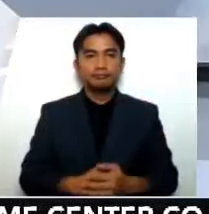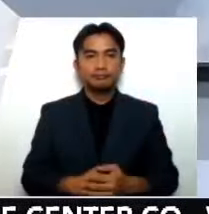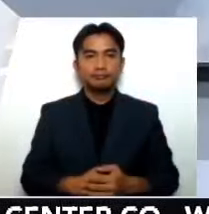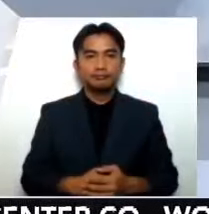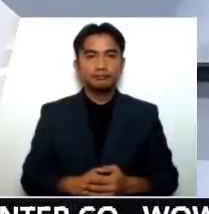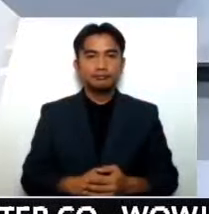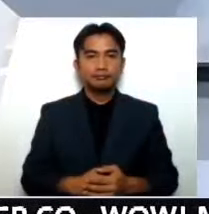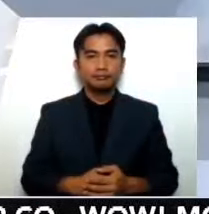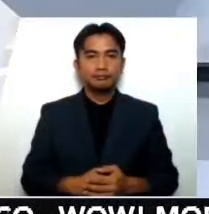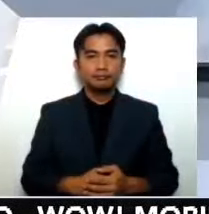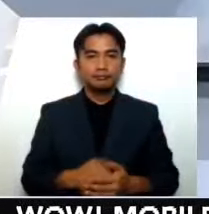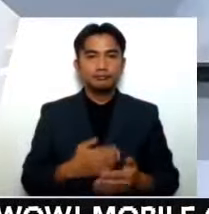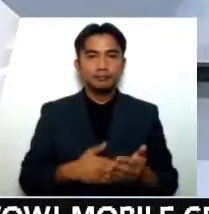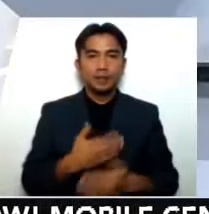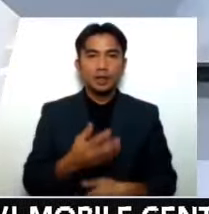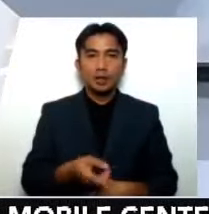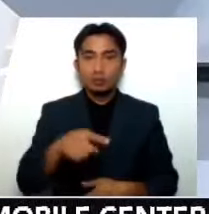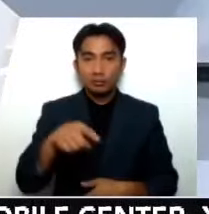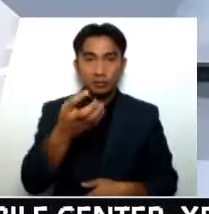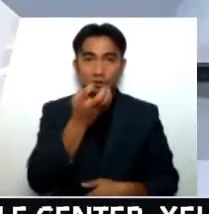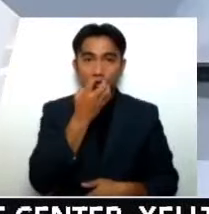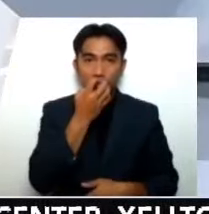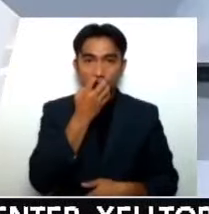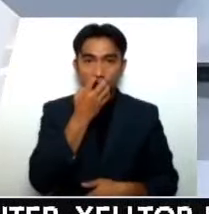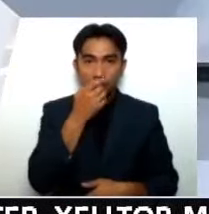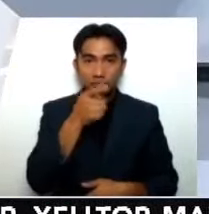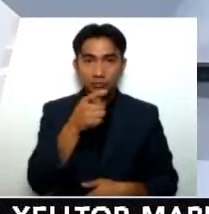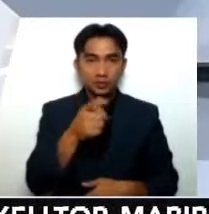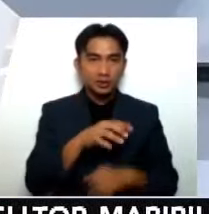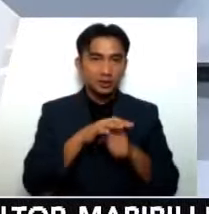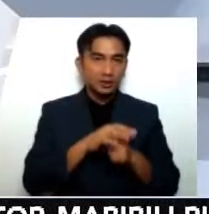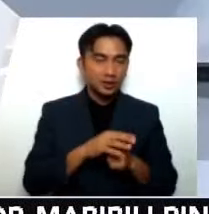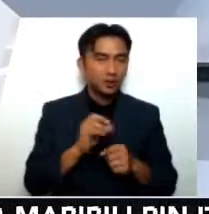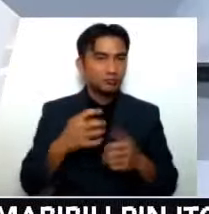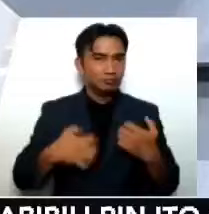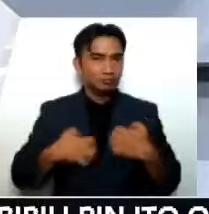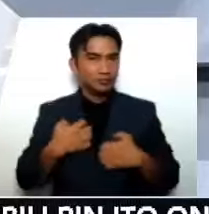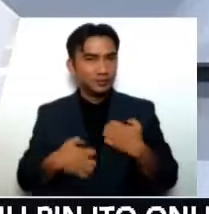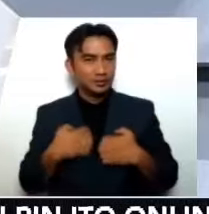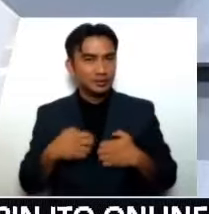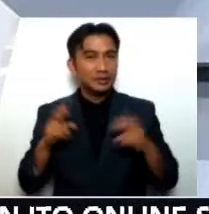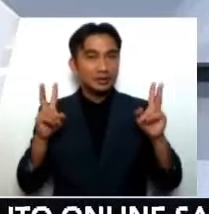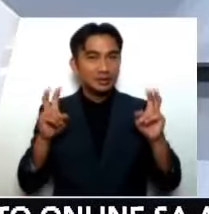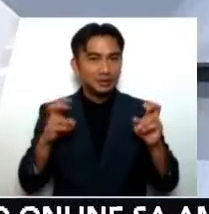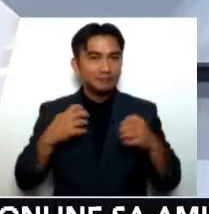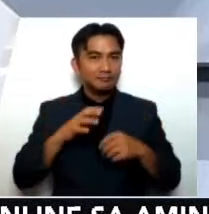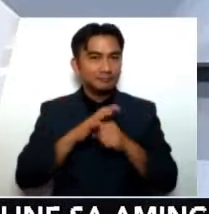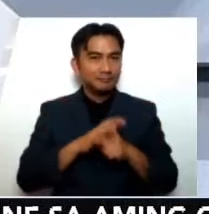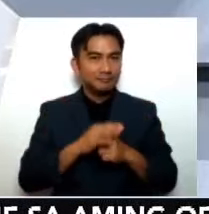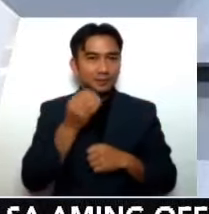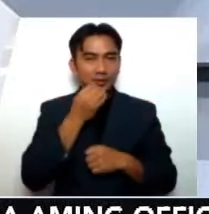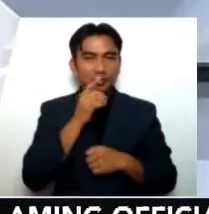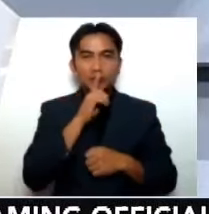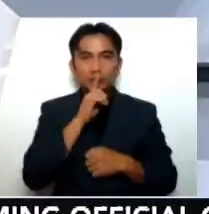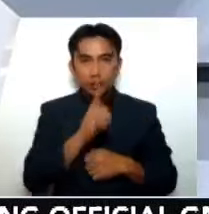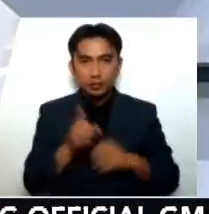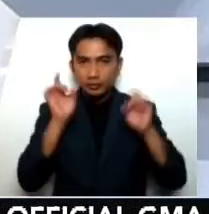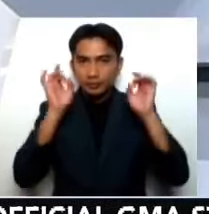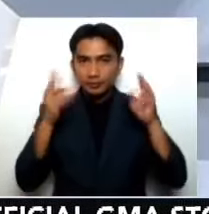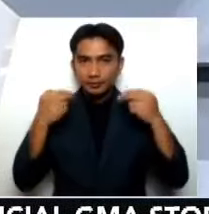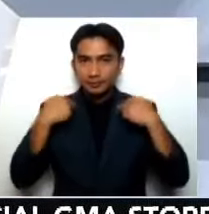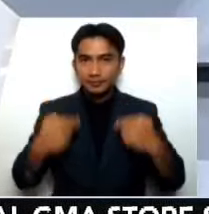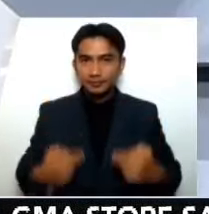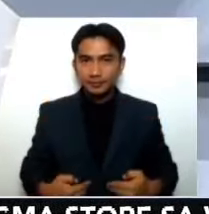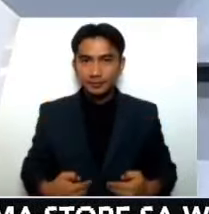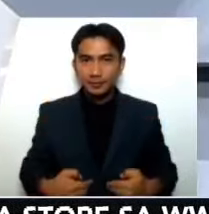Kain to the max ka ba pag stressed? Emotional o stress eating ang tawag dyan at mapanganib daw yan sa kalusugan. Ang Fit